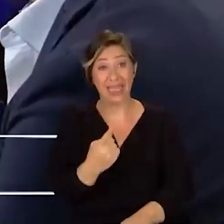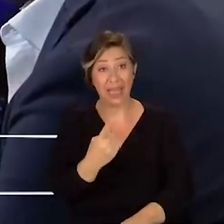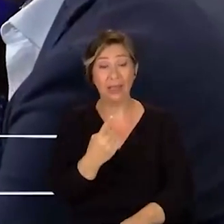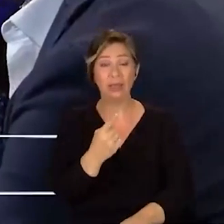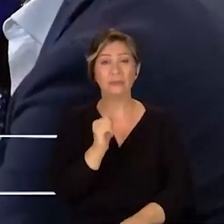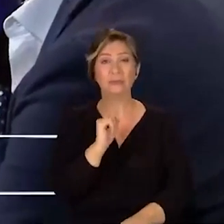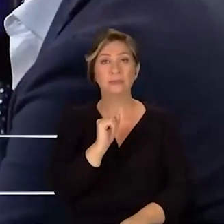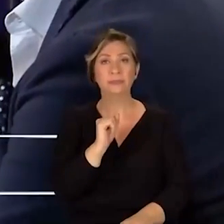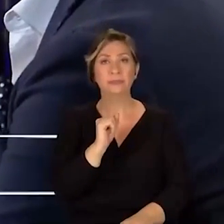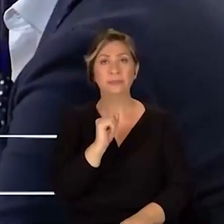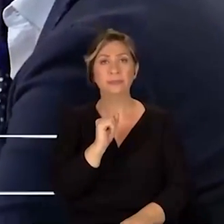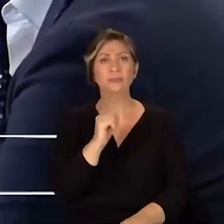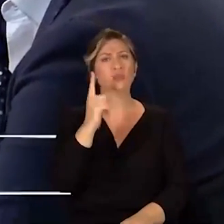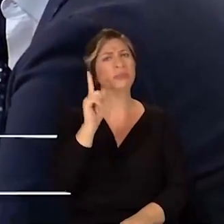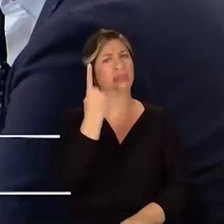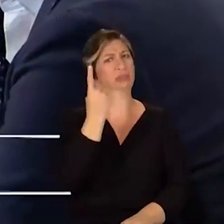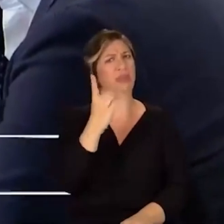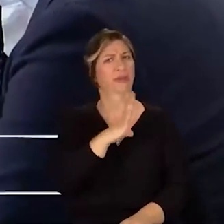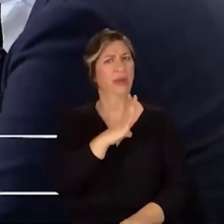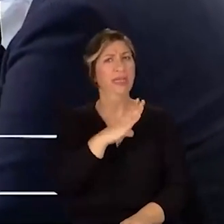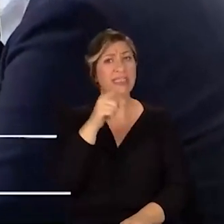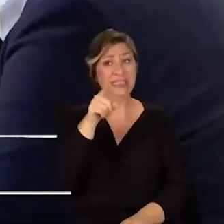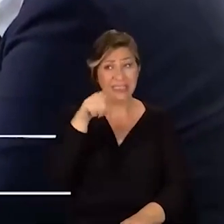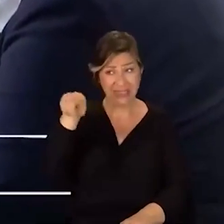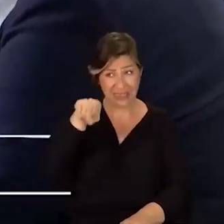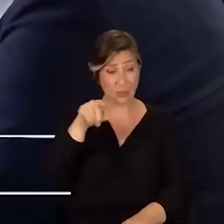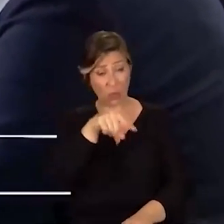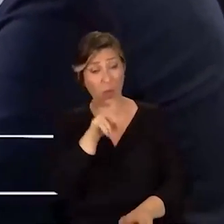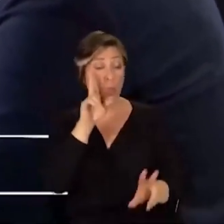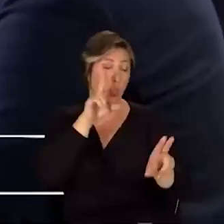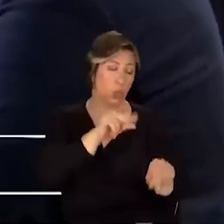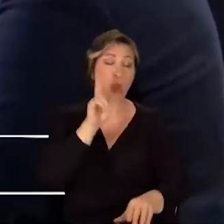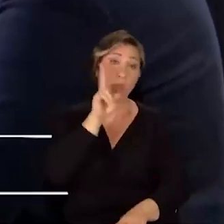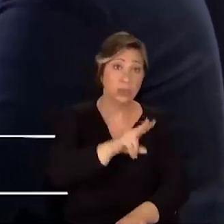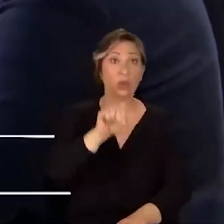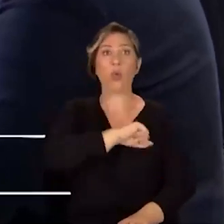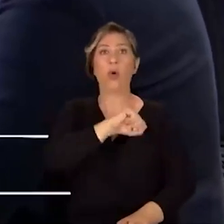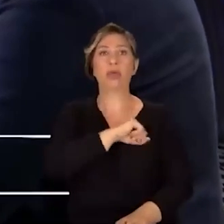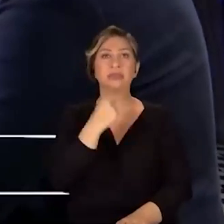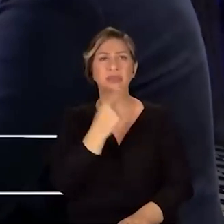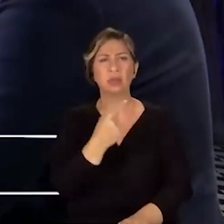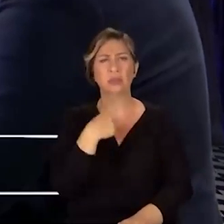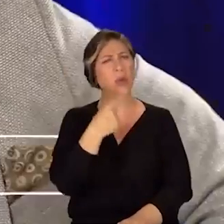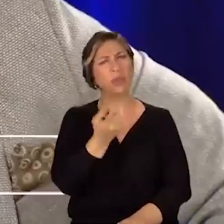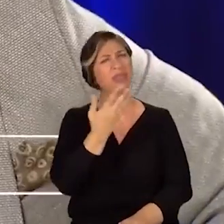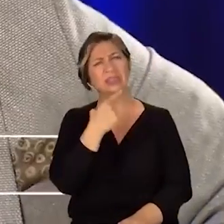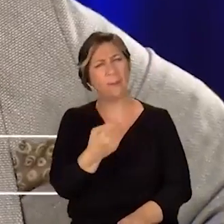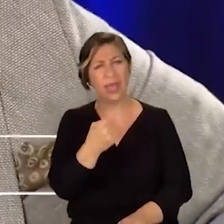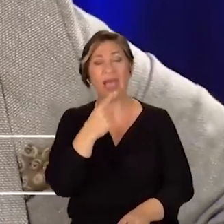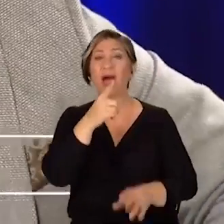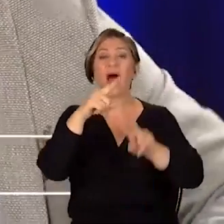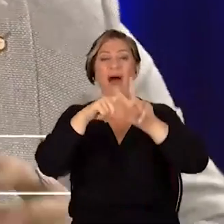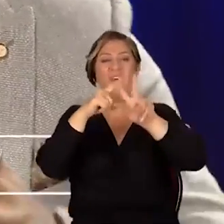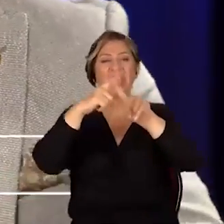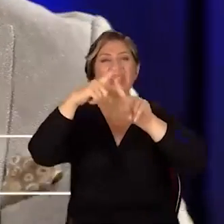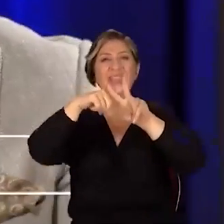de şöyle der, çok ilginç bir şey daha var. Siz onları uyurken görseydiniz korkardınız der. Ben bunu şuna bağlıyorum. Bu Avatar filmi